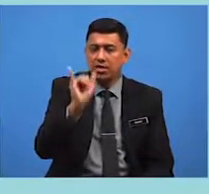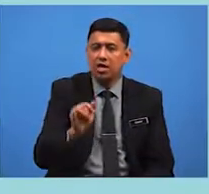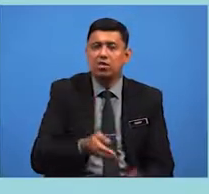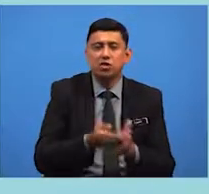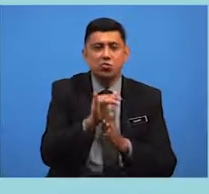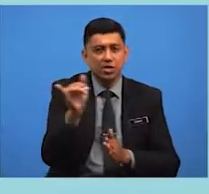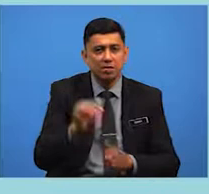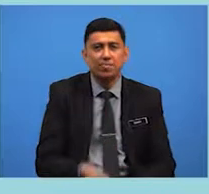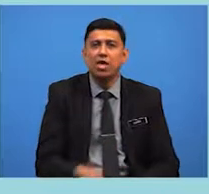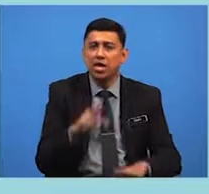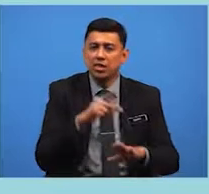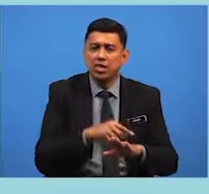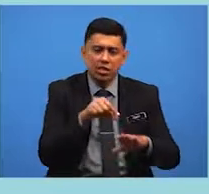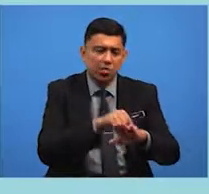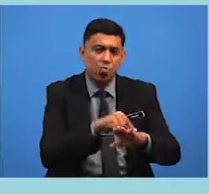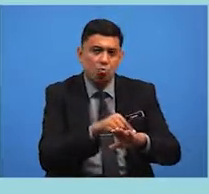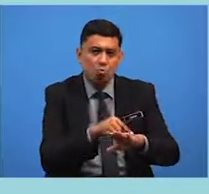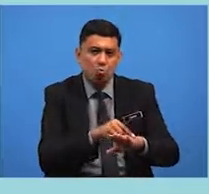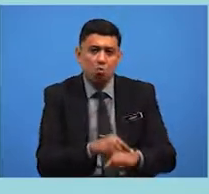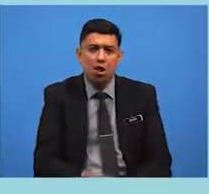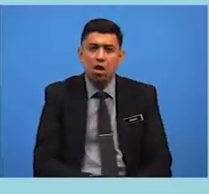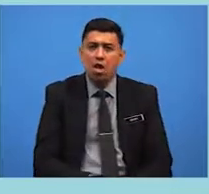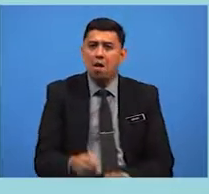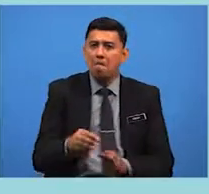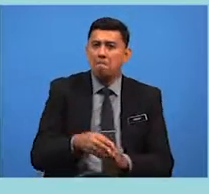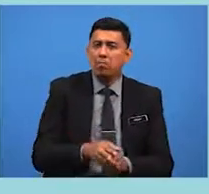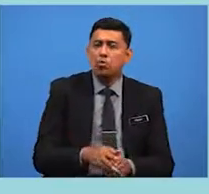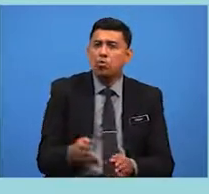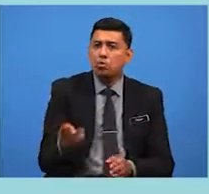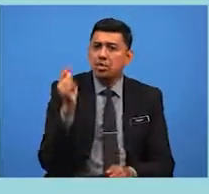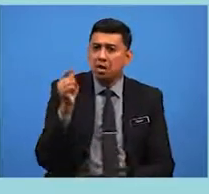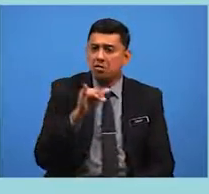Ketika temulang kudratnya bergetar di tengah rimba.